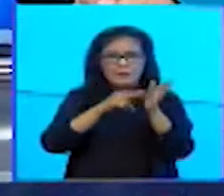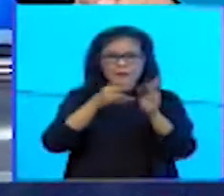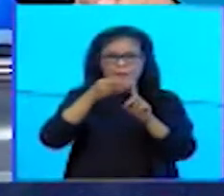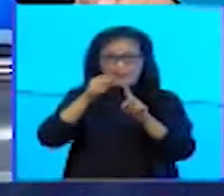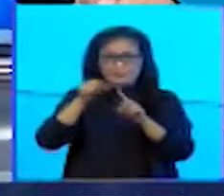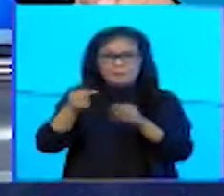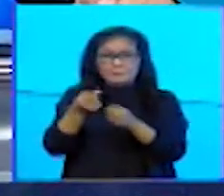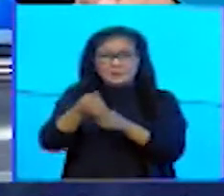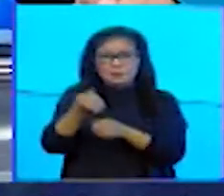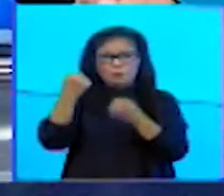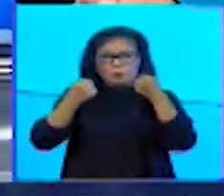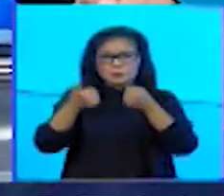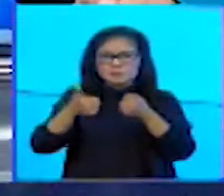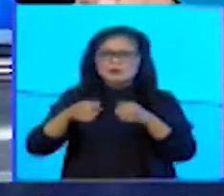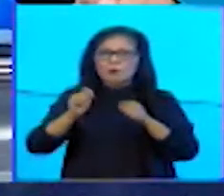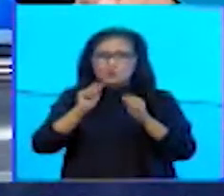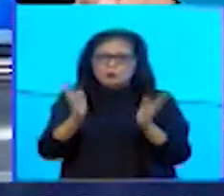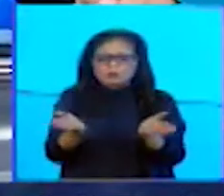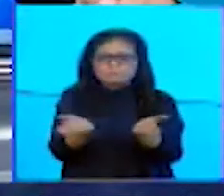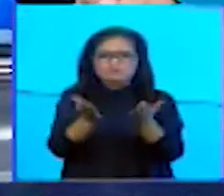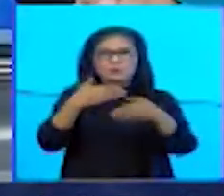di sektor industri.